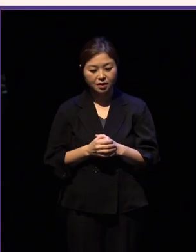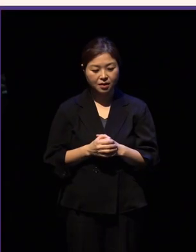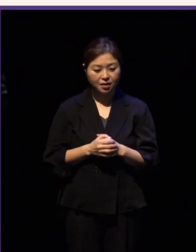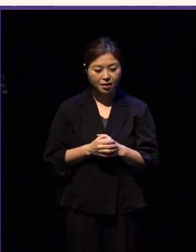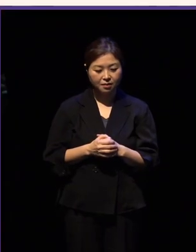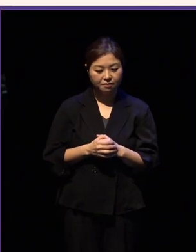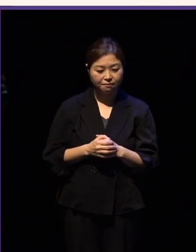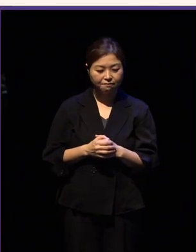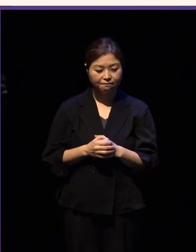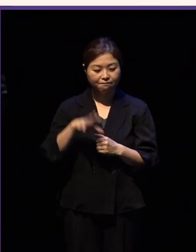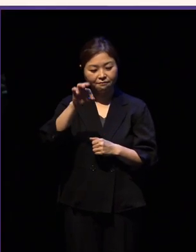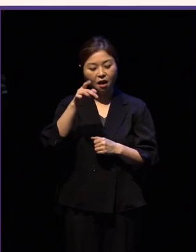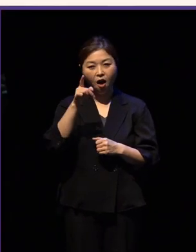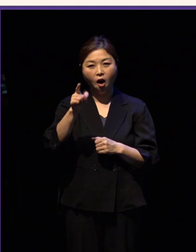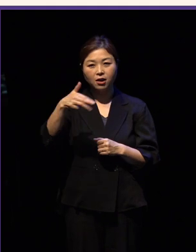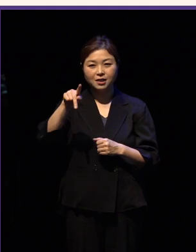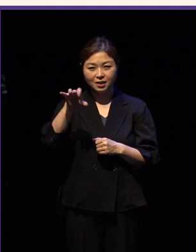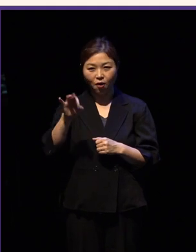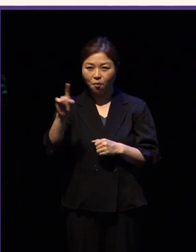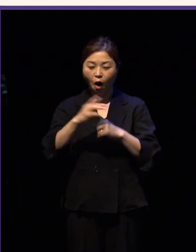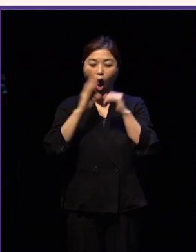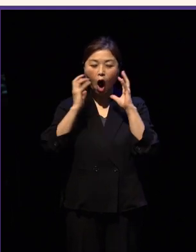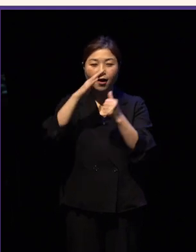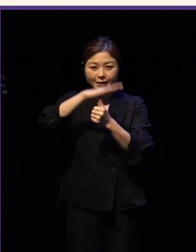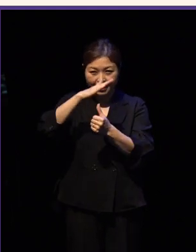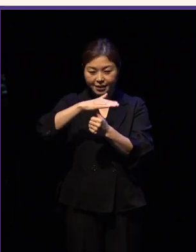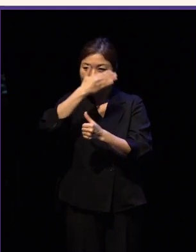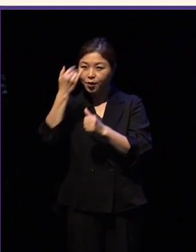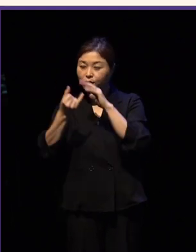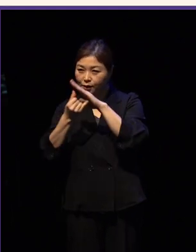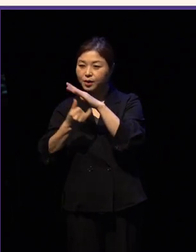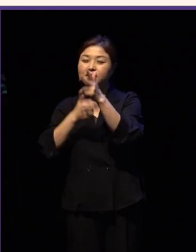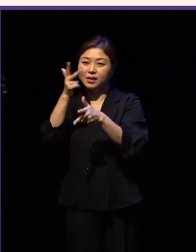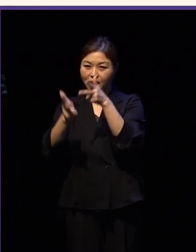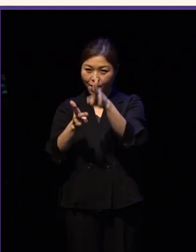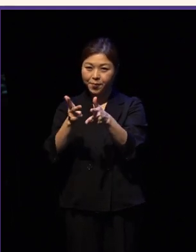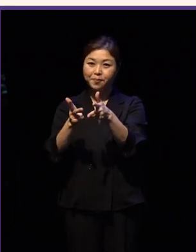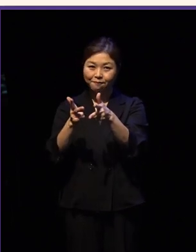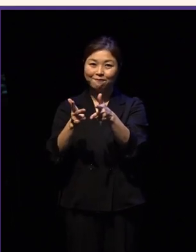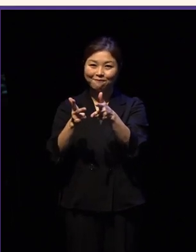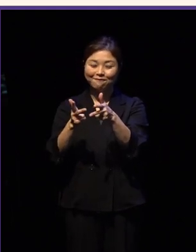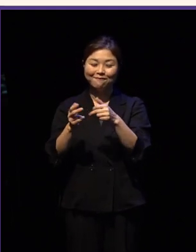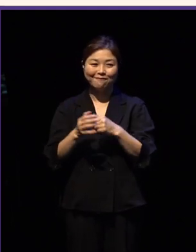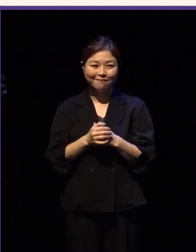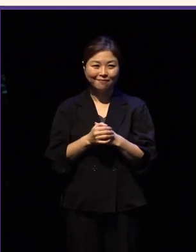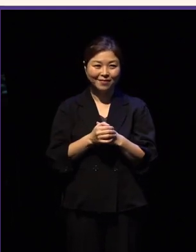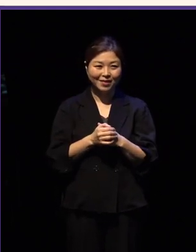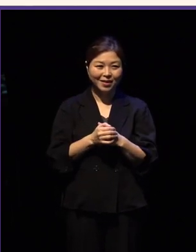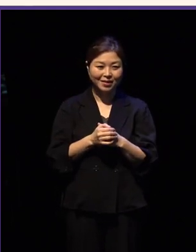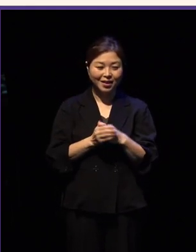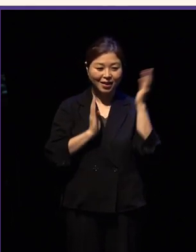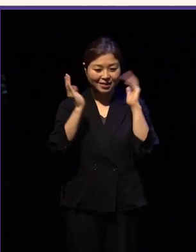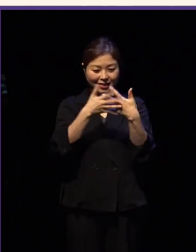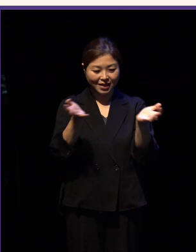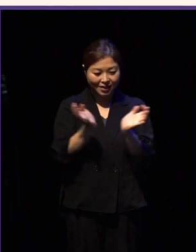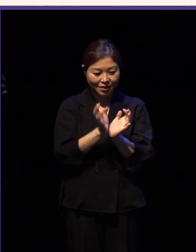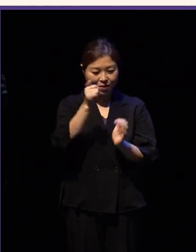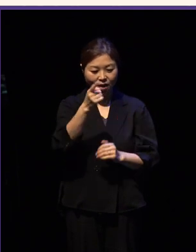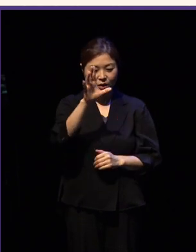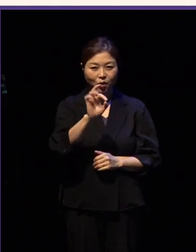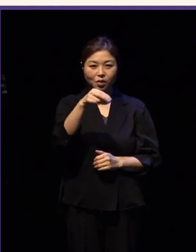어린이 청소년을 위한 예술사업 설명을 극장 운영부의 홍승욱 부장이 다시